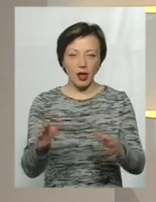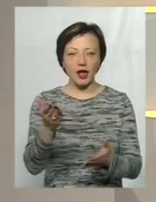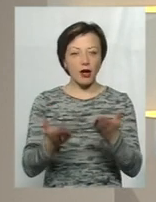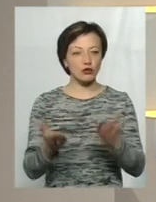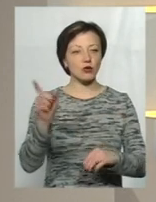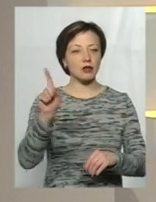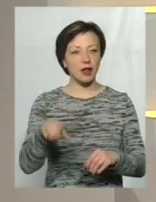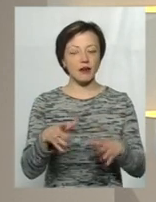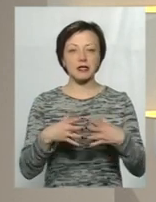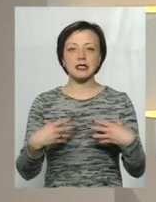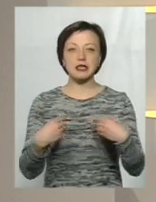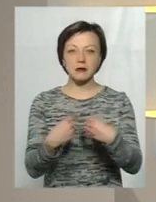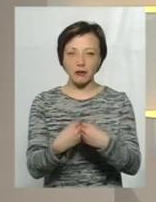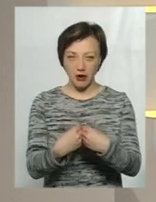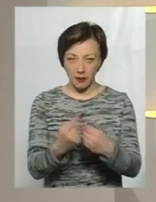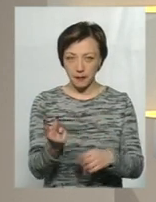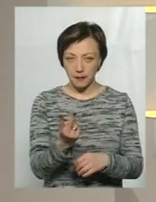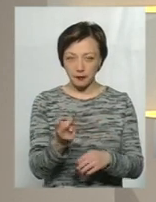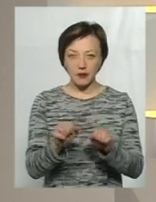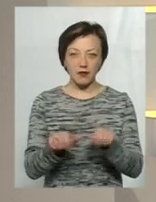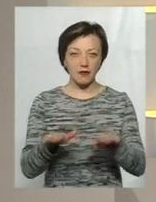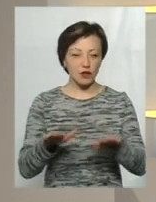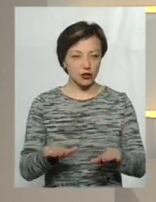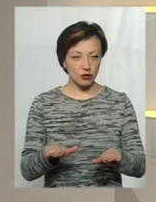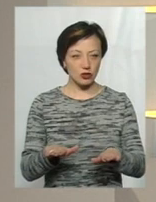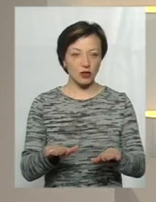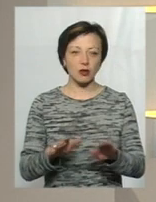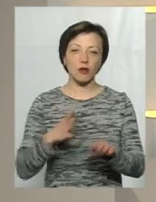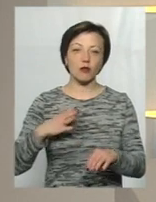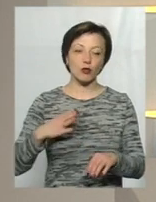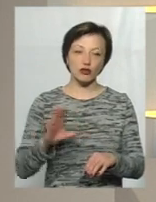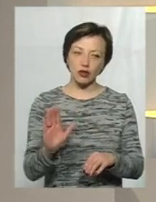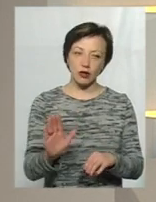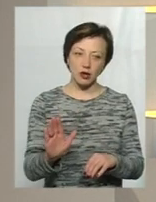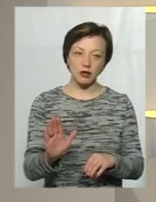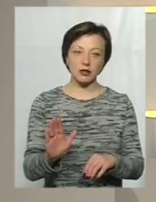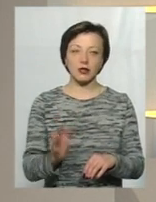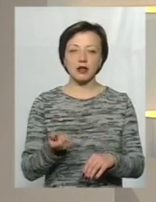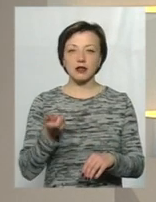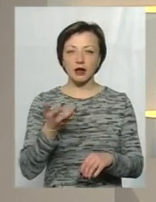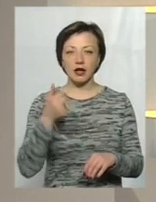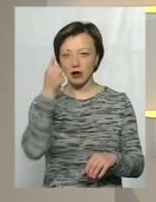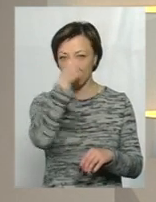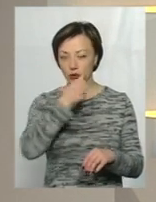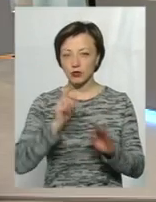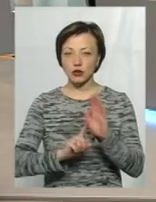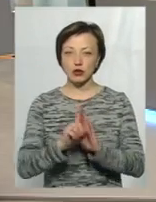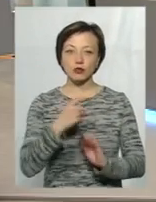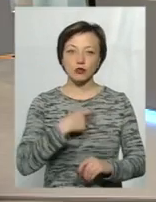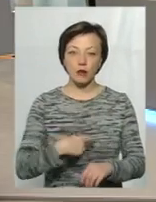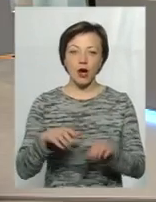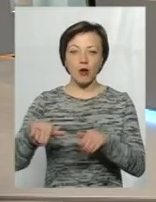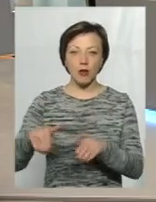навіть сімейна пара вирішила почекати, так, дати декілька років спочатку собі, а потім